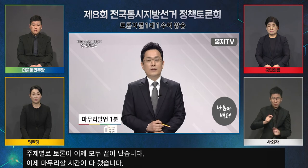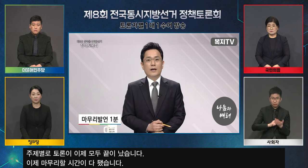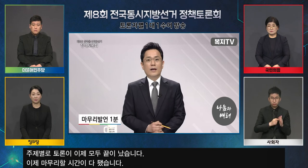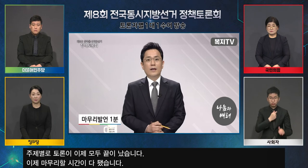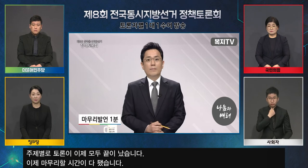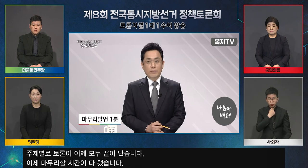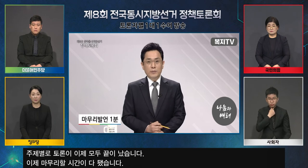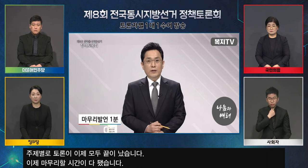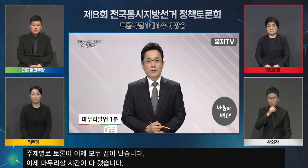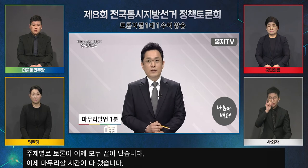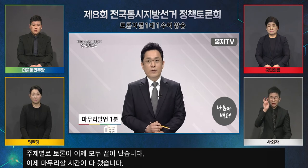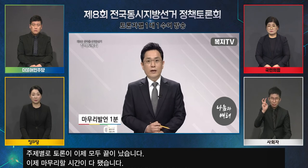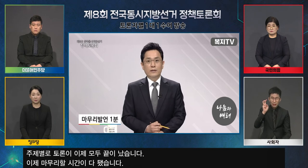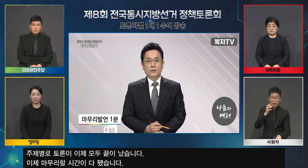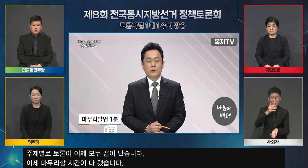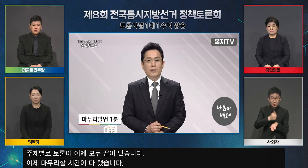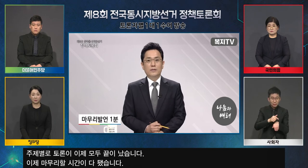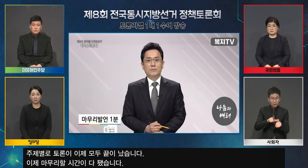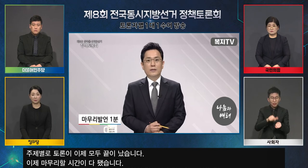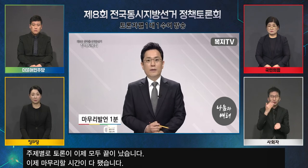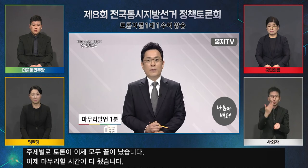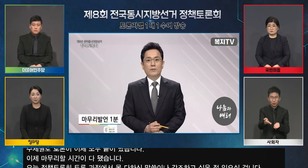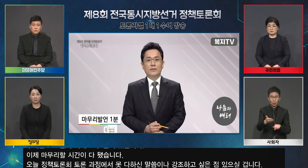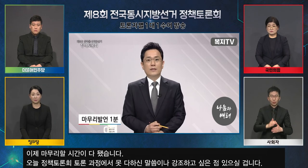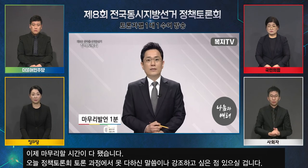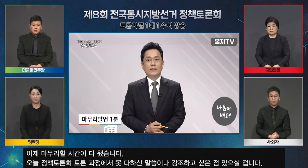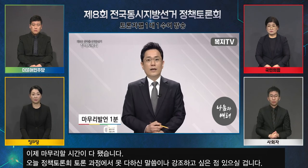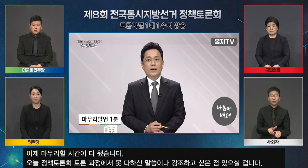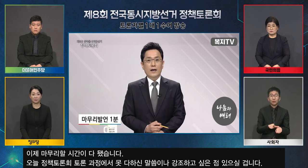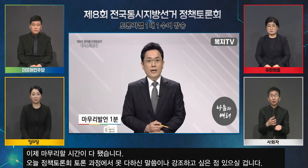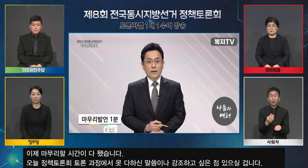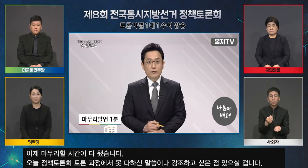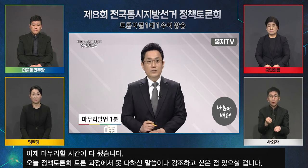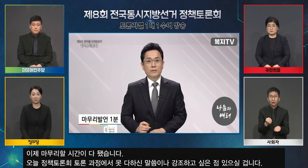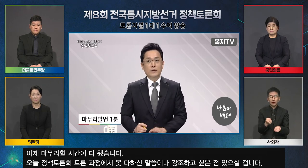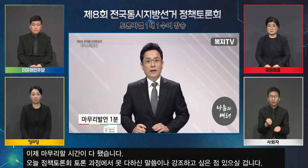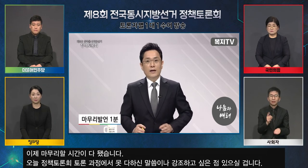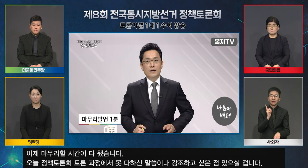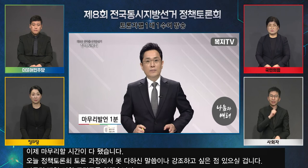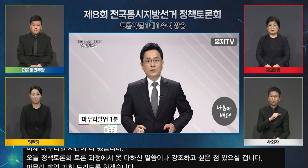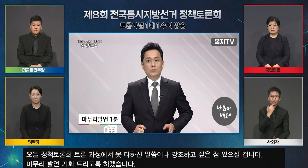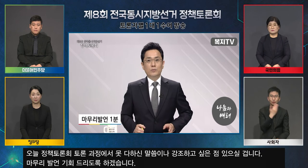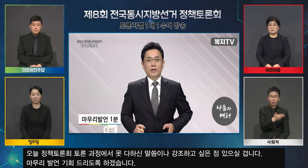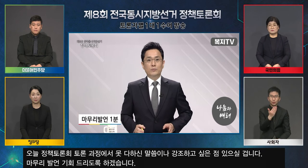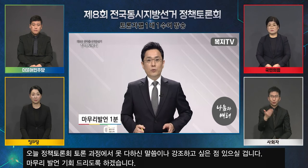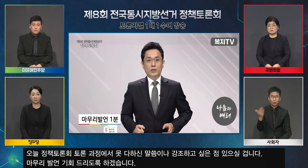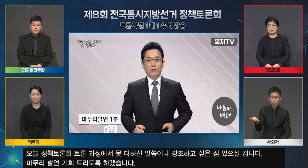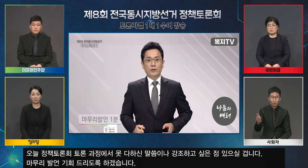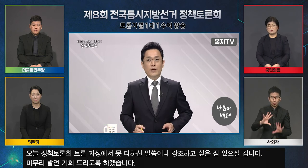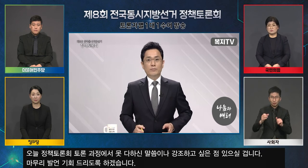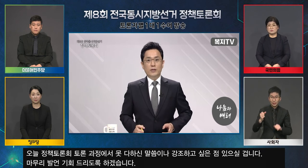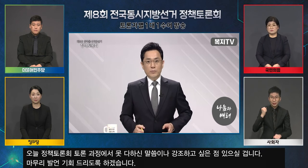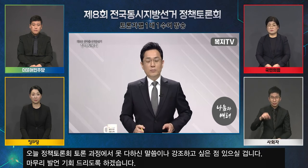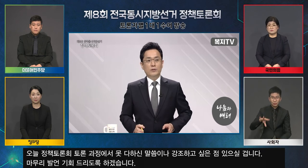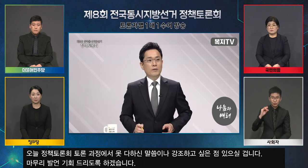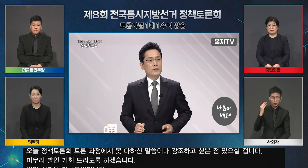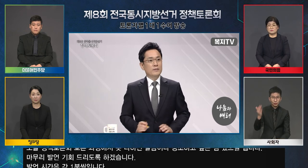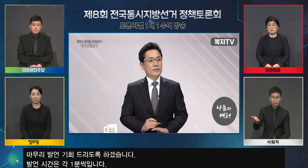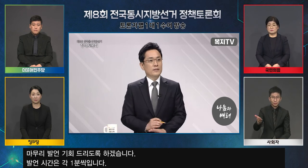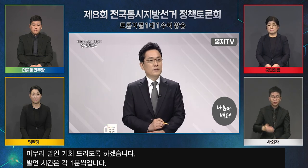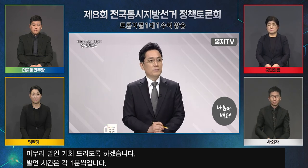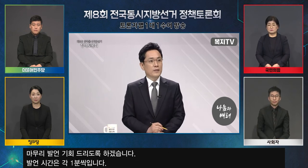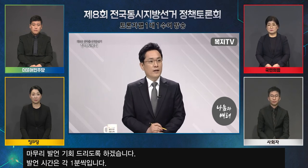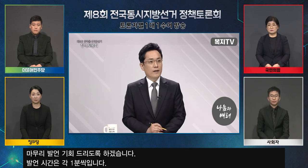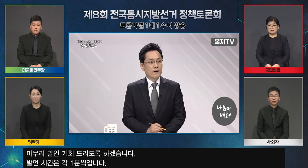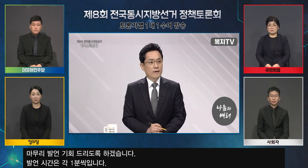있으실 겁니다. 마무리 발언 기회 드리도록 하겠습니다. 발언 시간은 각 1분씩입니다. 먼저 국민의힘 조은희 원내부대표부터